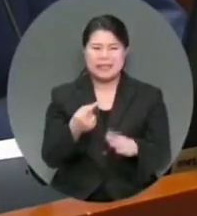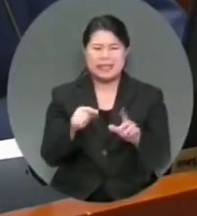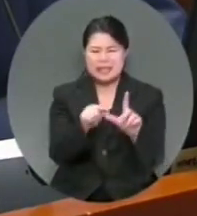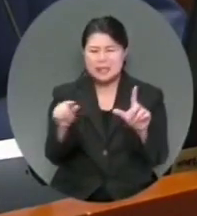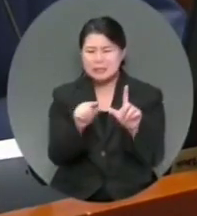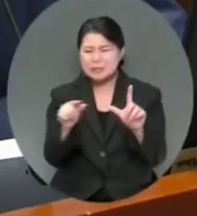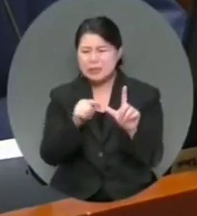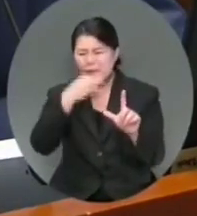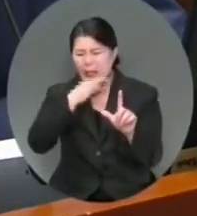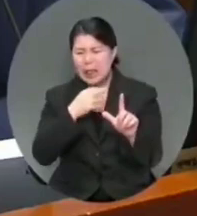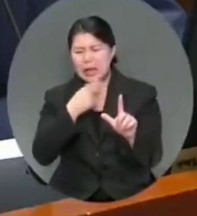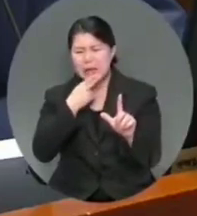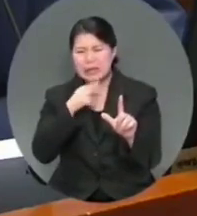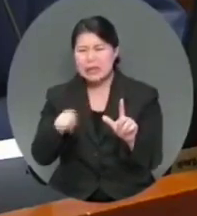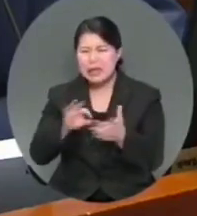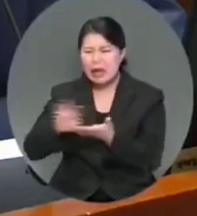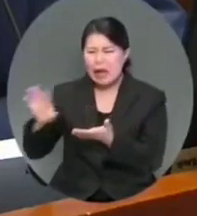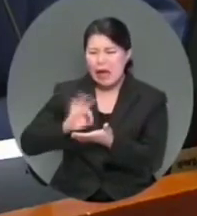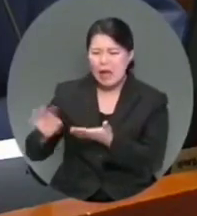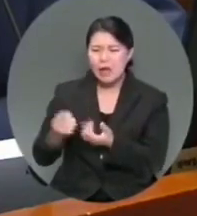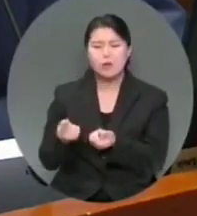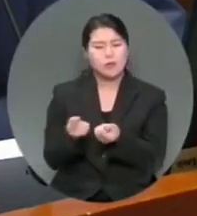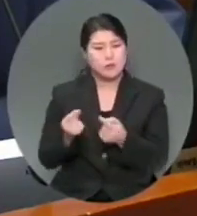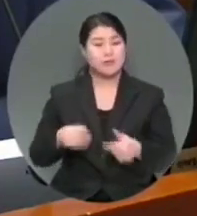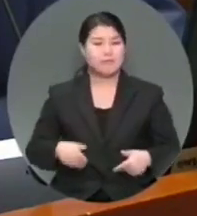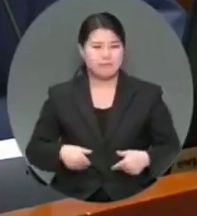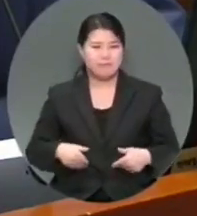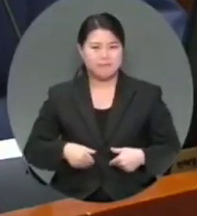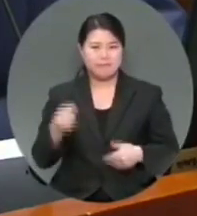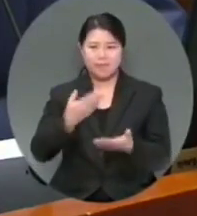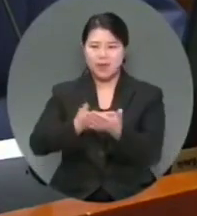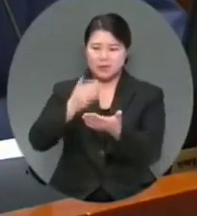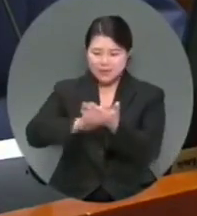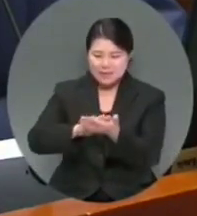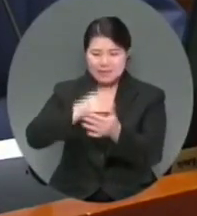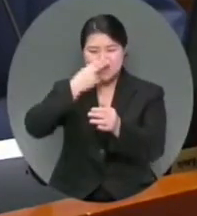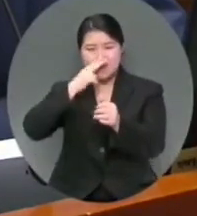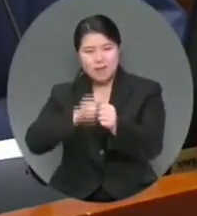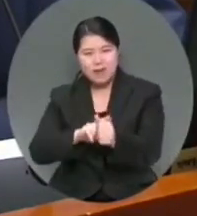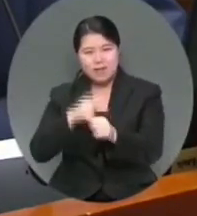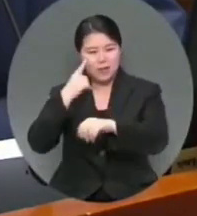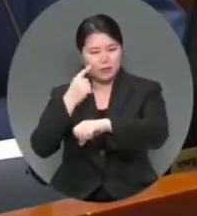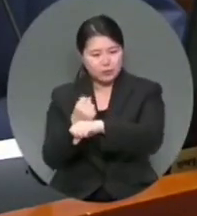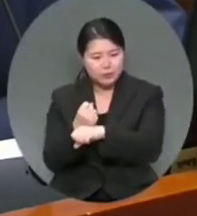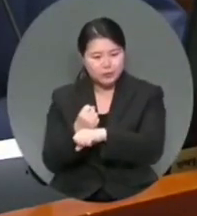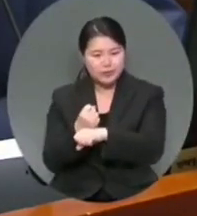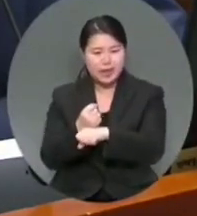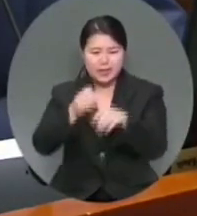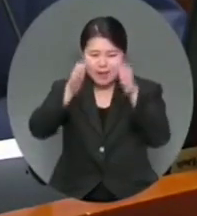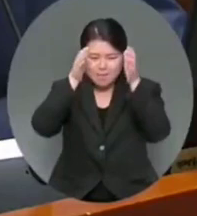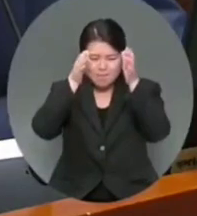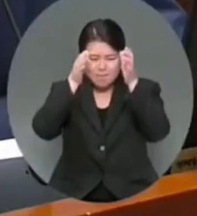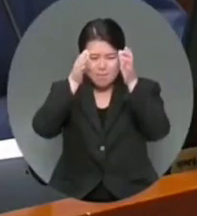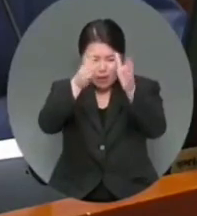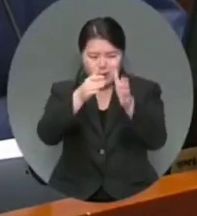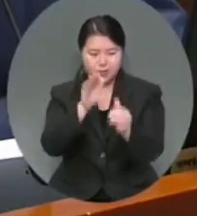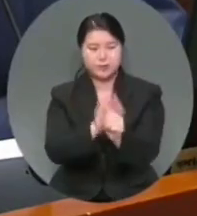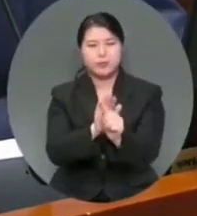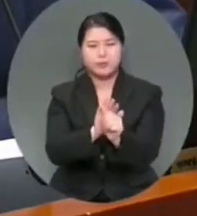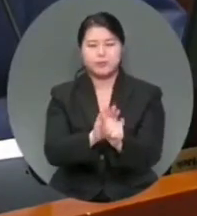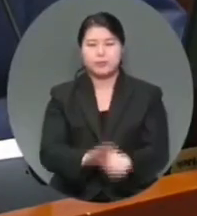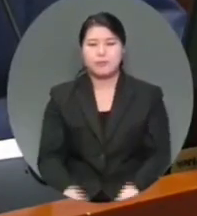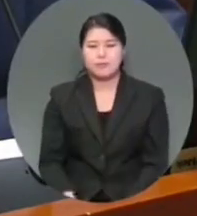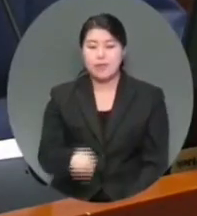요소 이거는 조정을 좀 해야 되겠다. 그리고 그리고 혁신적 도전적 그런 연구를 집중하게 해야 되겠다. 그리고 이